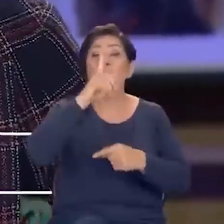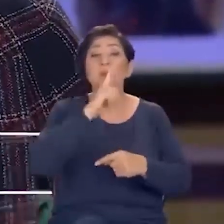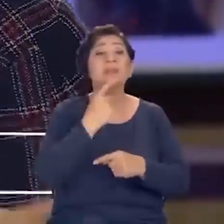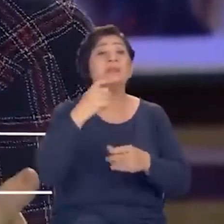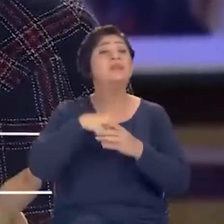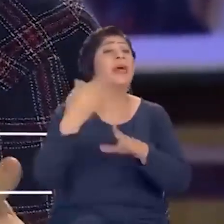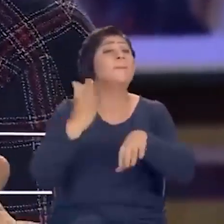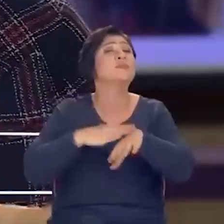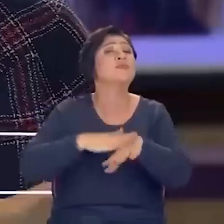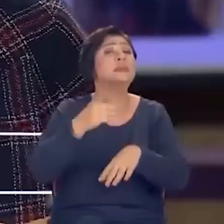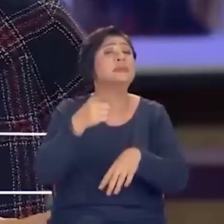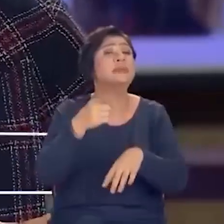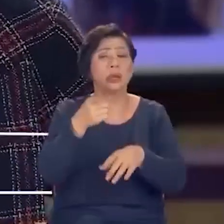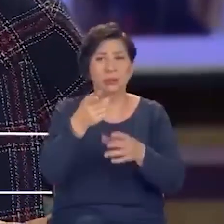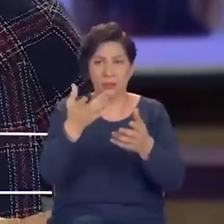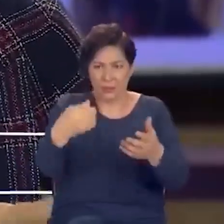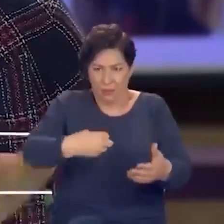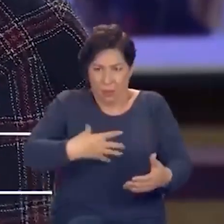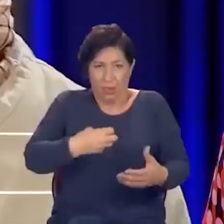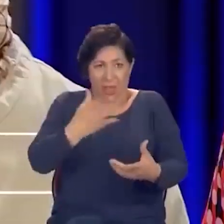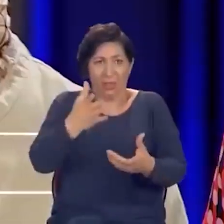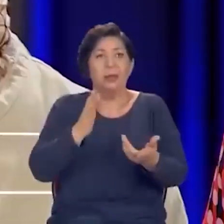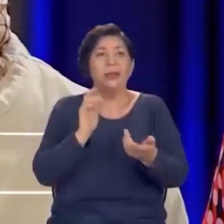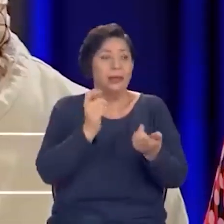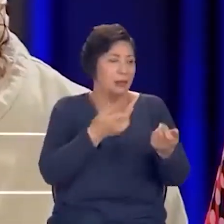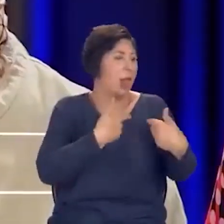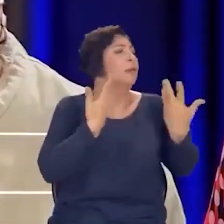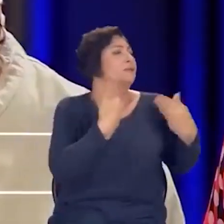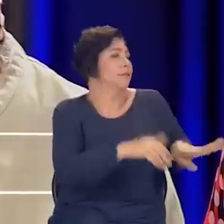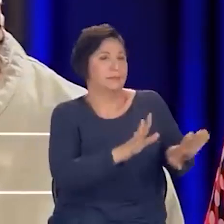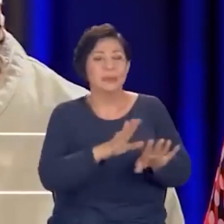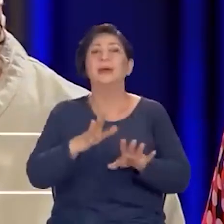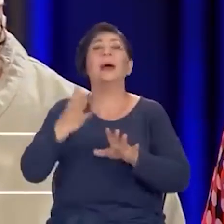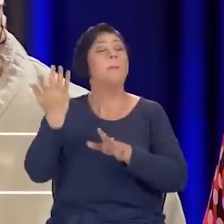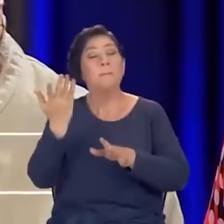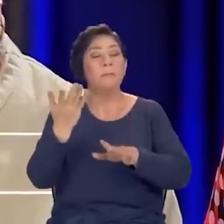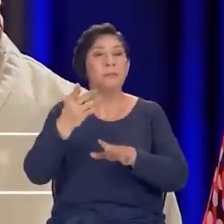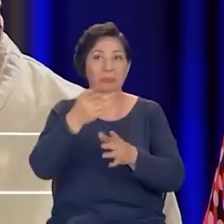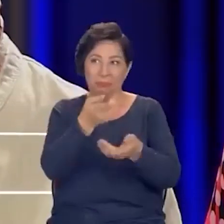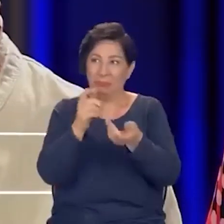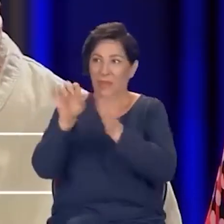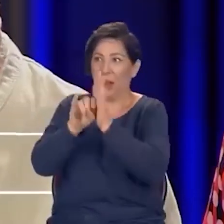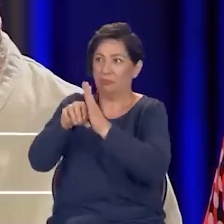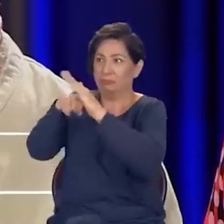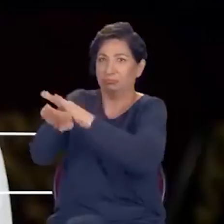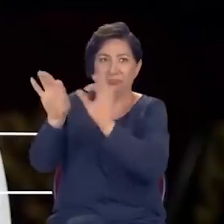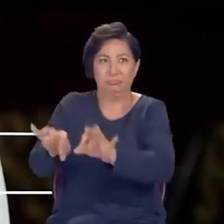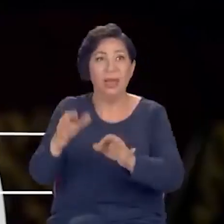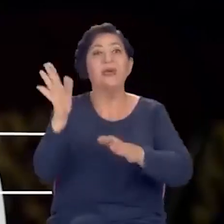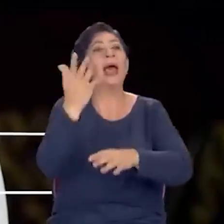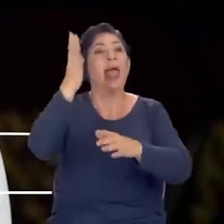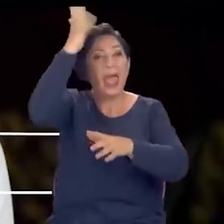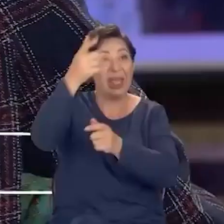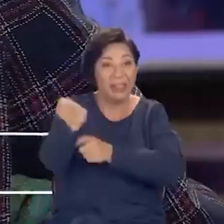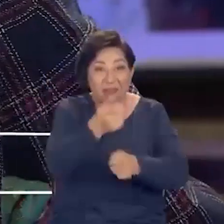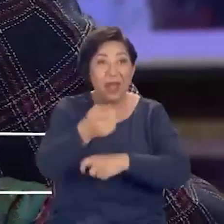yapacağız? Mesela işte... Bakınız radyoloji teknikeri hobisini işe dönüştürmüş. Ya pilotlar, ya doktorlar, ya